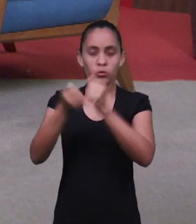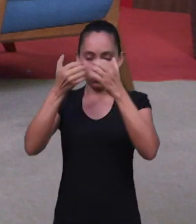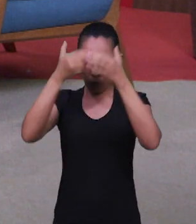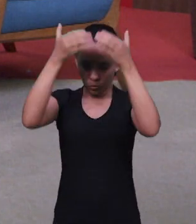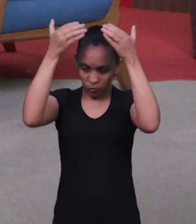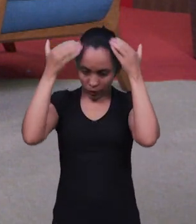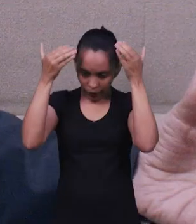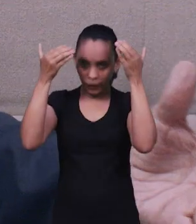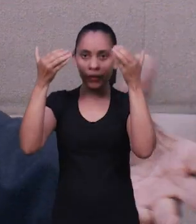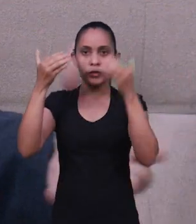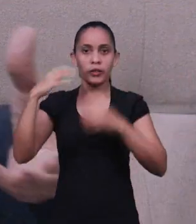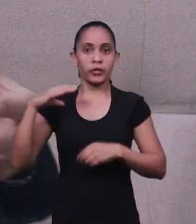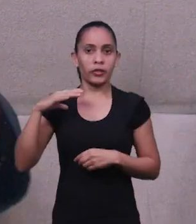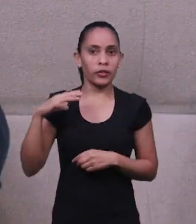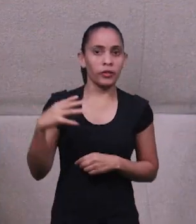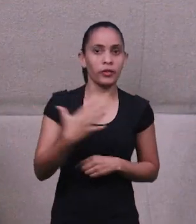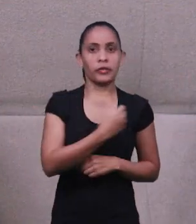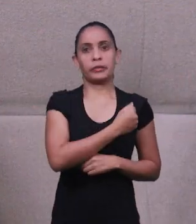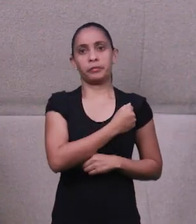du salut,